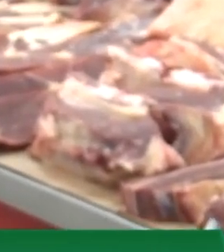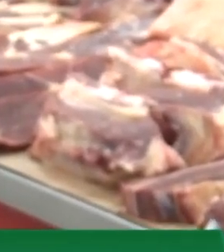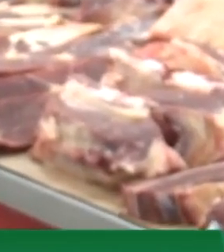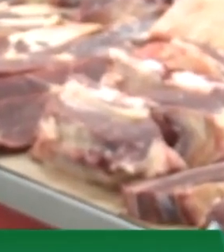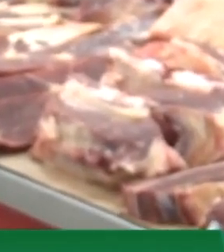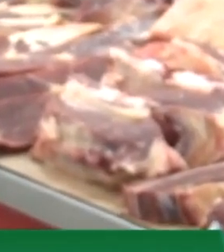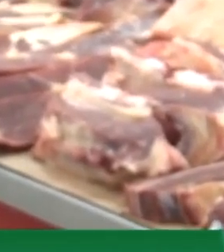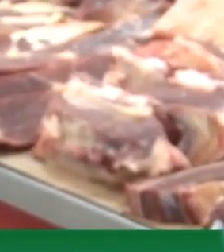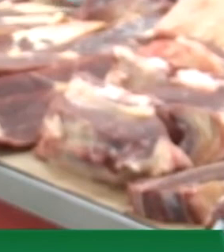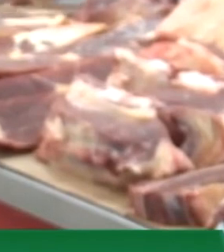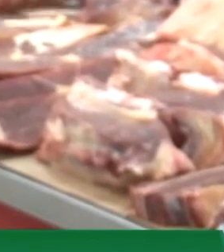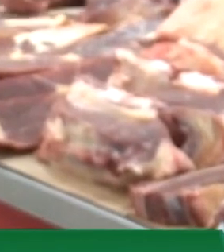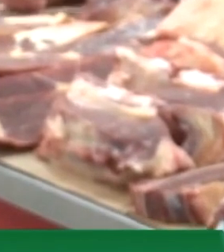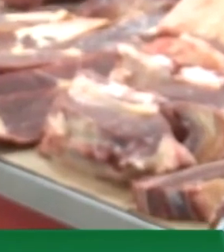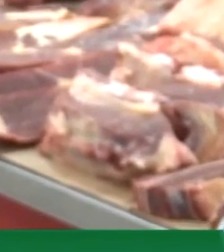само